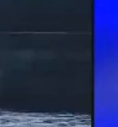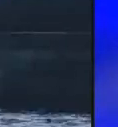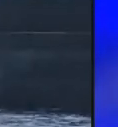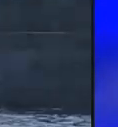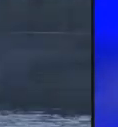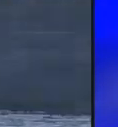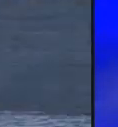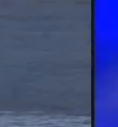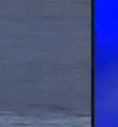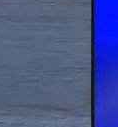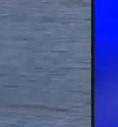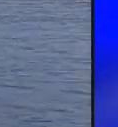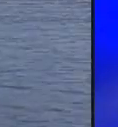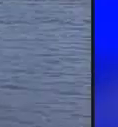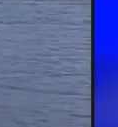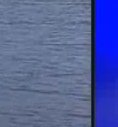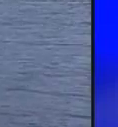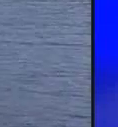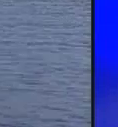ツイストです。